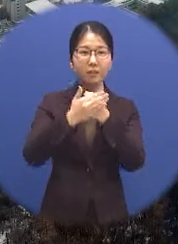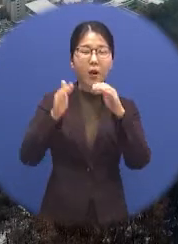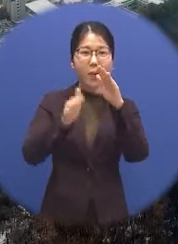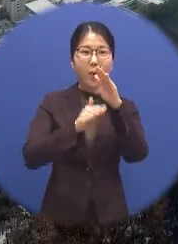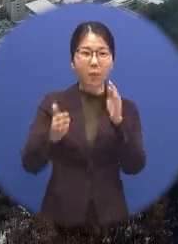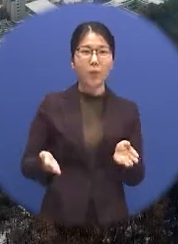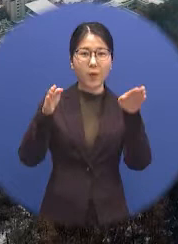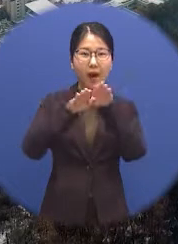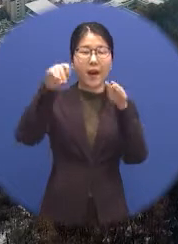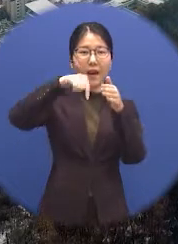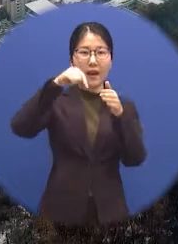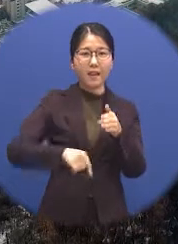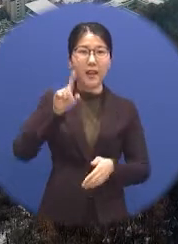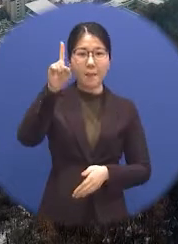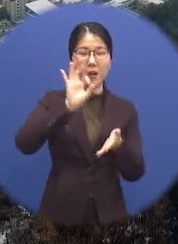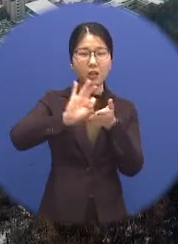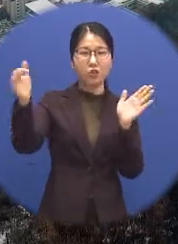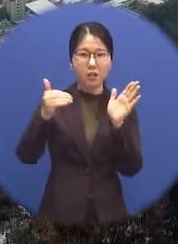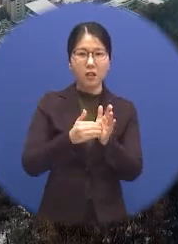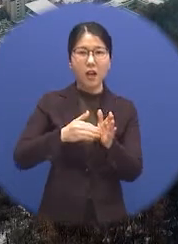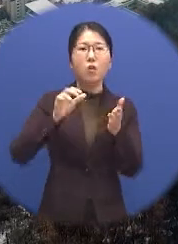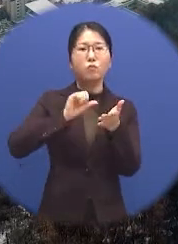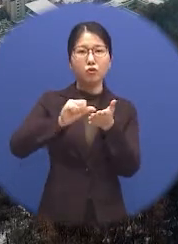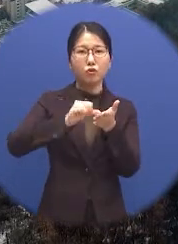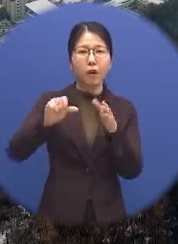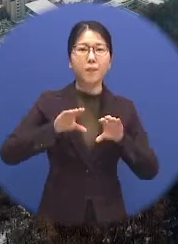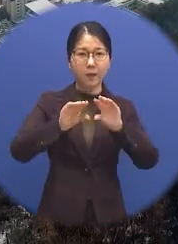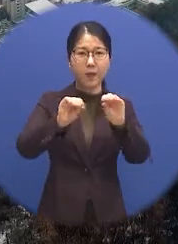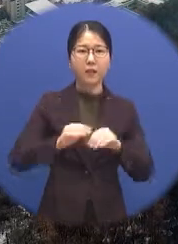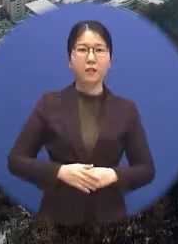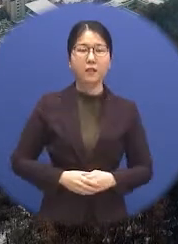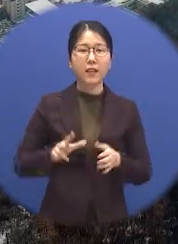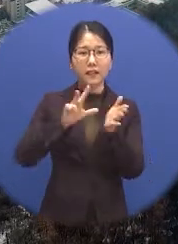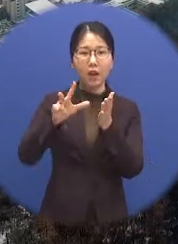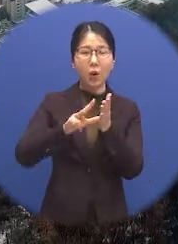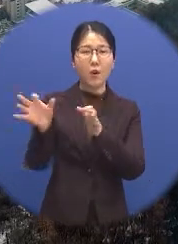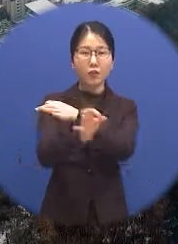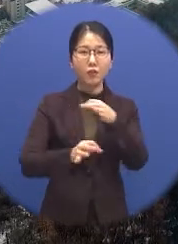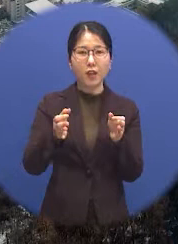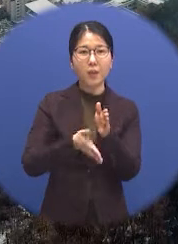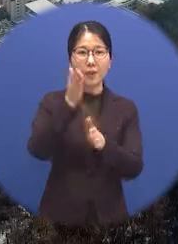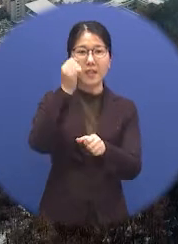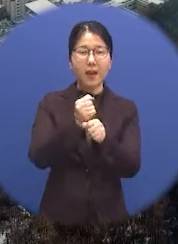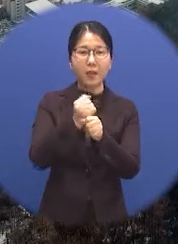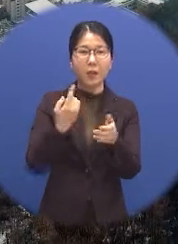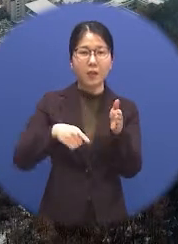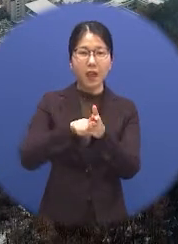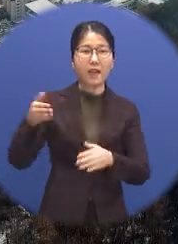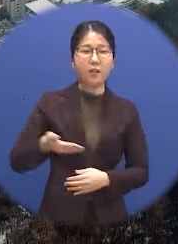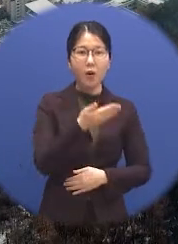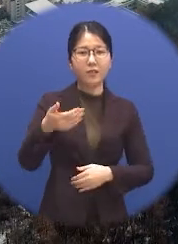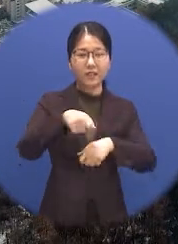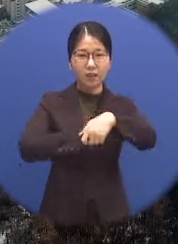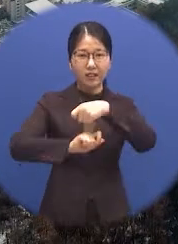은평구에서는 공공청사 내 일회용품 사용과 반입이 금지되는데요. 자원순환 도시 조성을 위해 주민